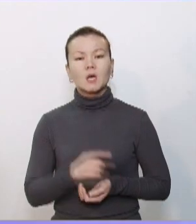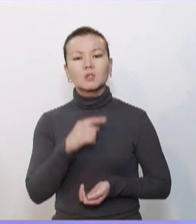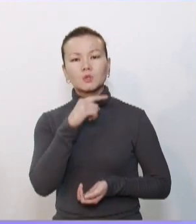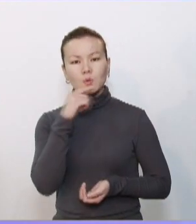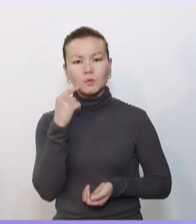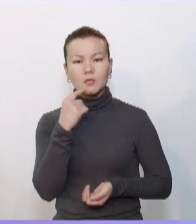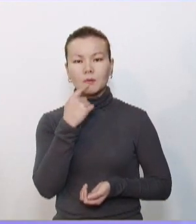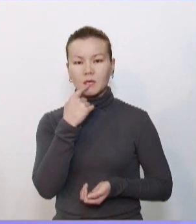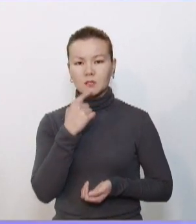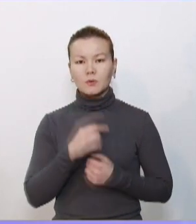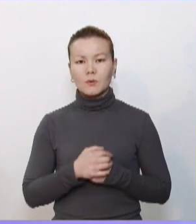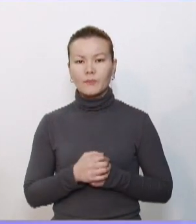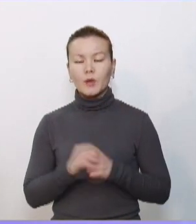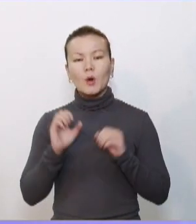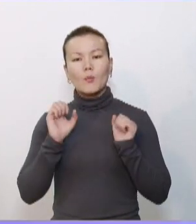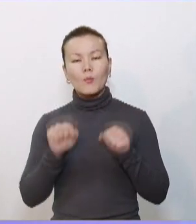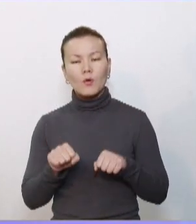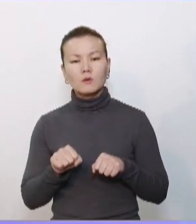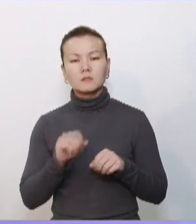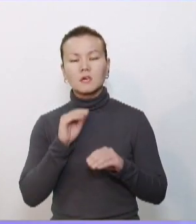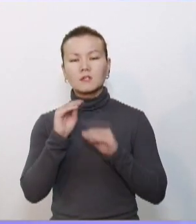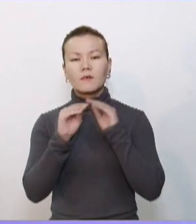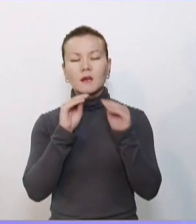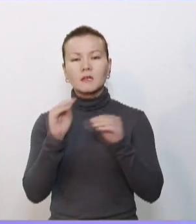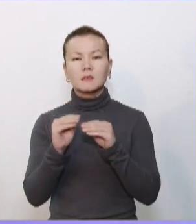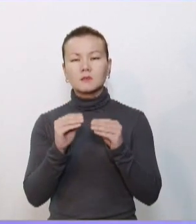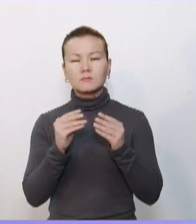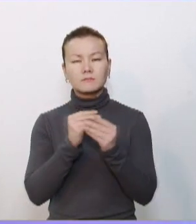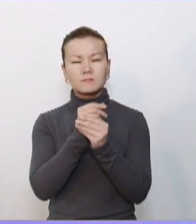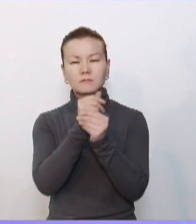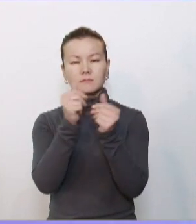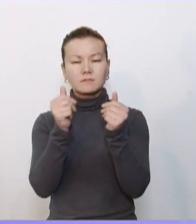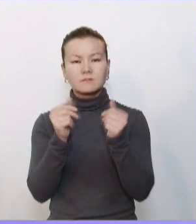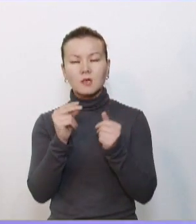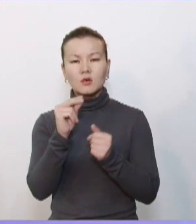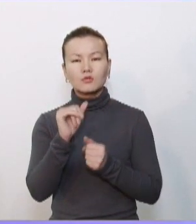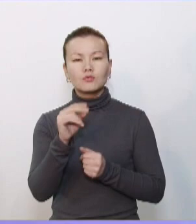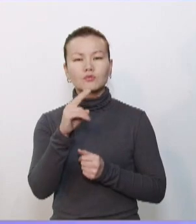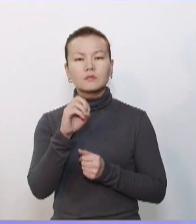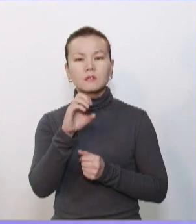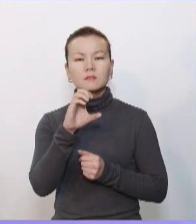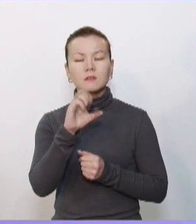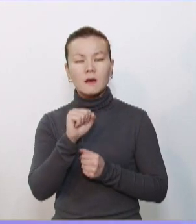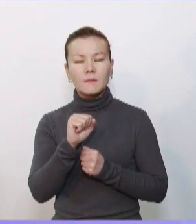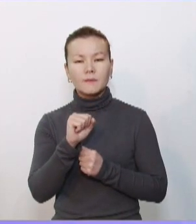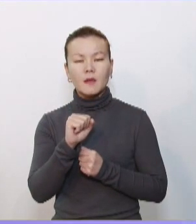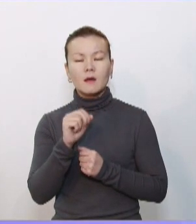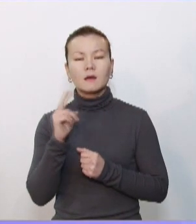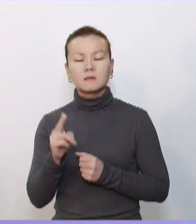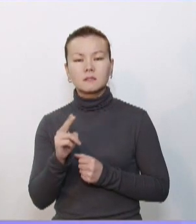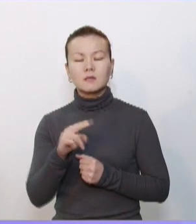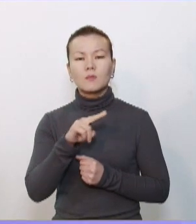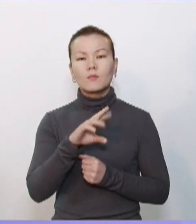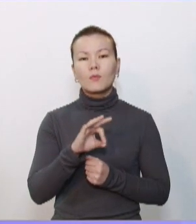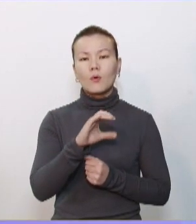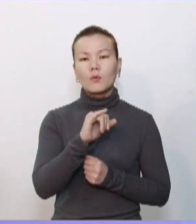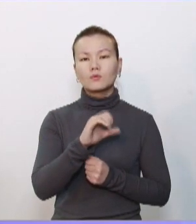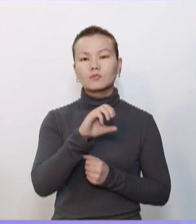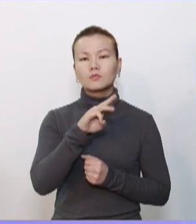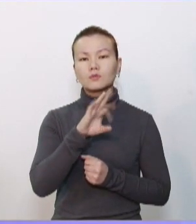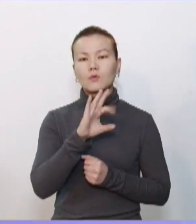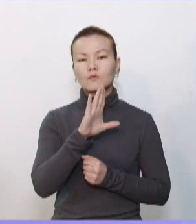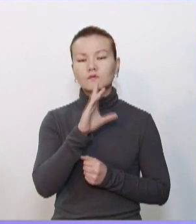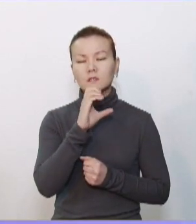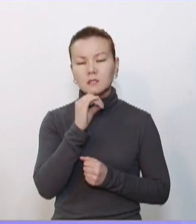С русским языком можно творить чудеса. Константин Паустовский. Здравствуйте,